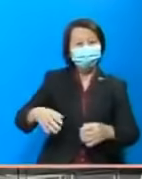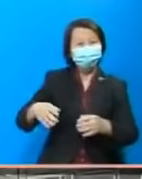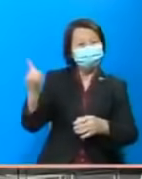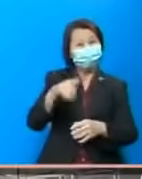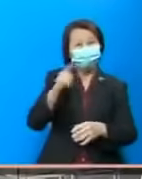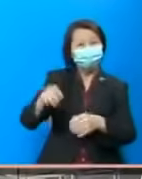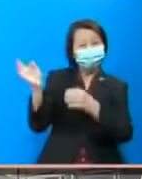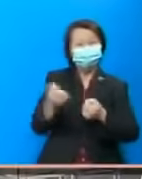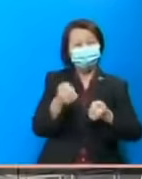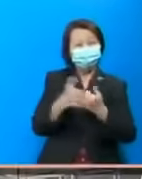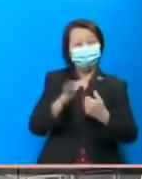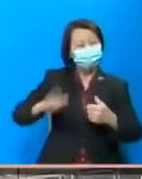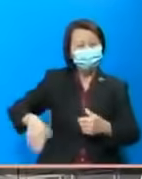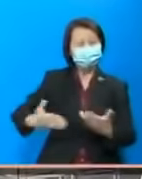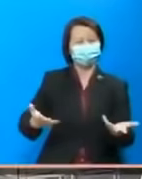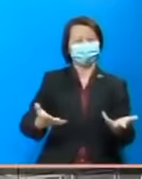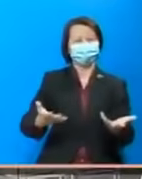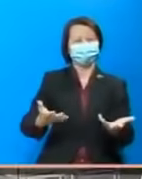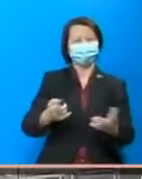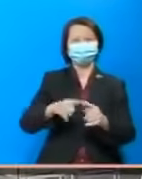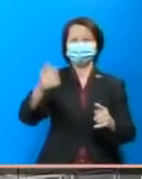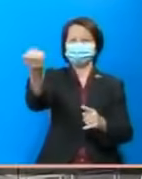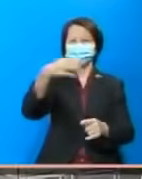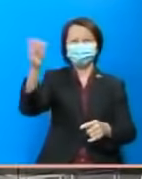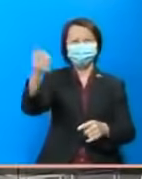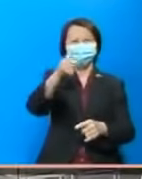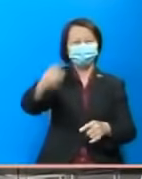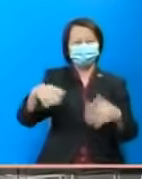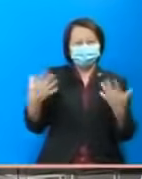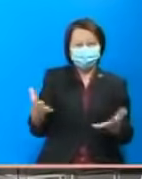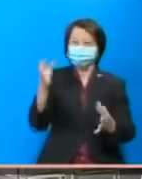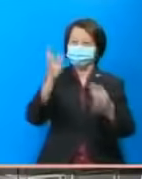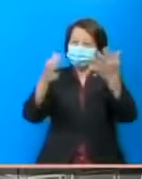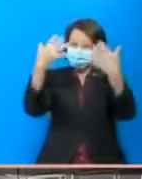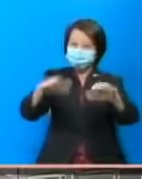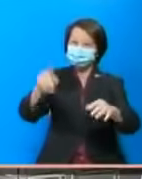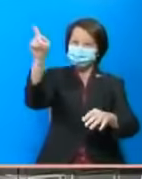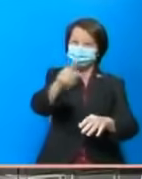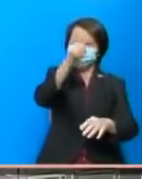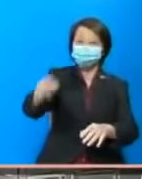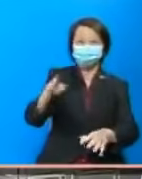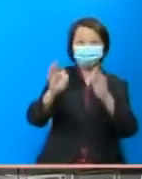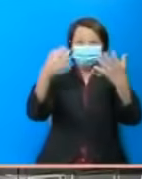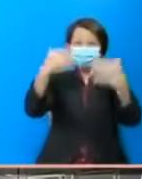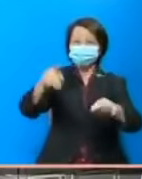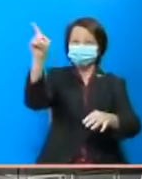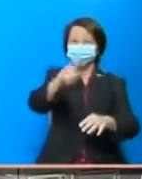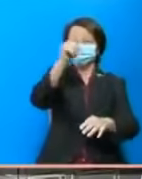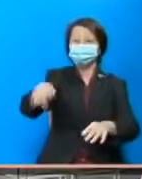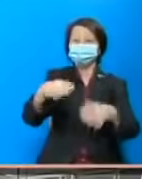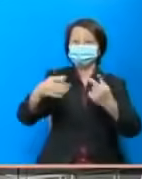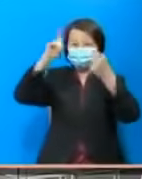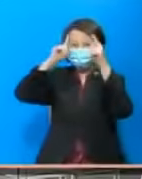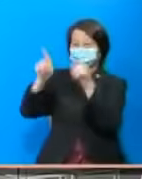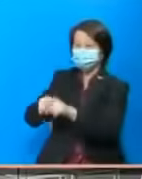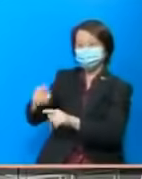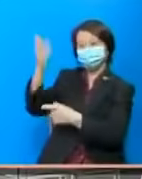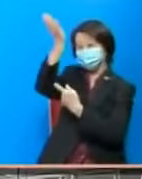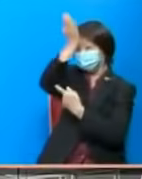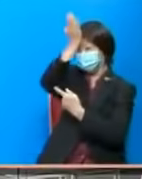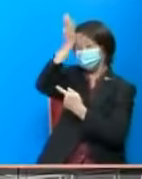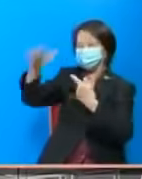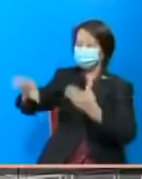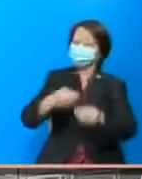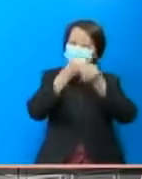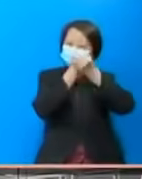Saya ingin tanya juga kalo kaulinan itu telah pun digesek kalau telah digeser telah diperkenalkan tuanku dan telah